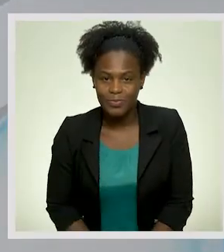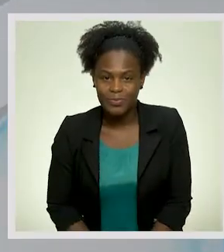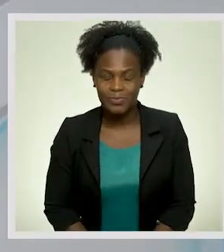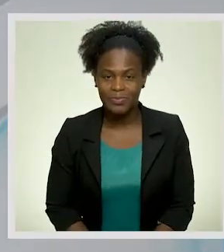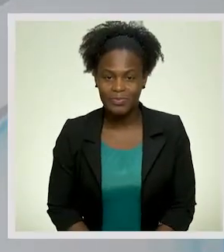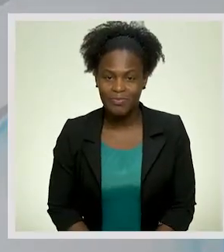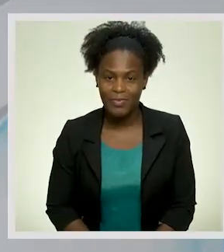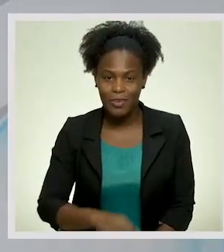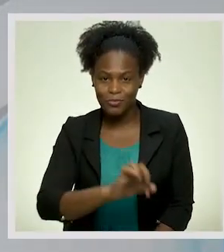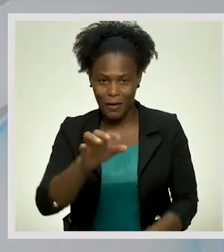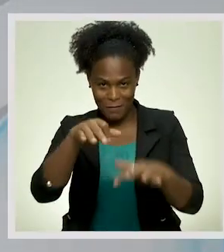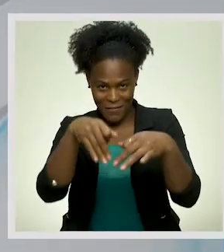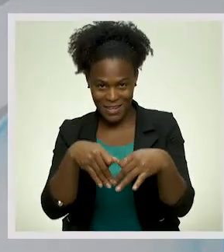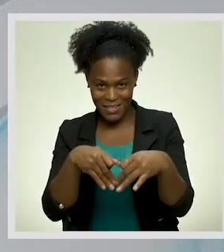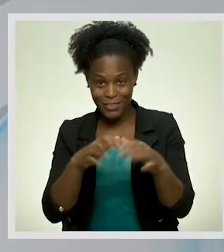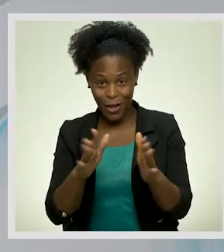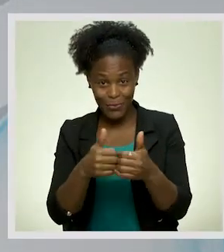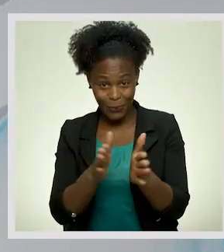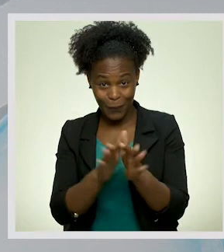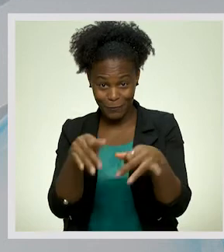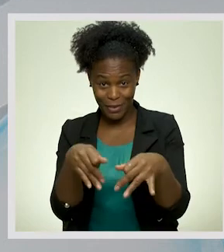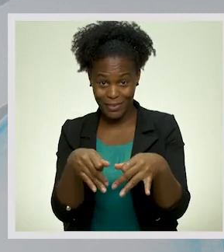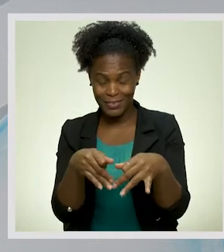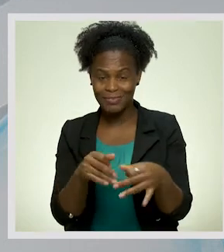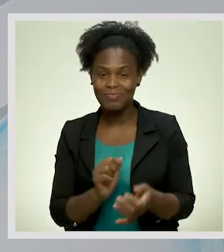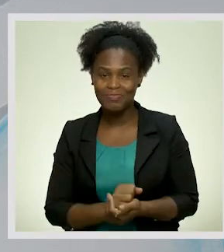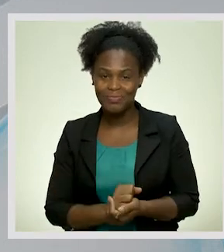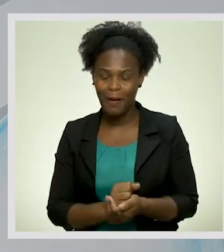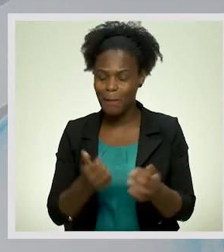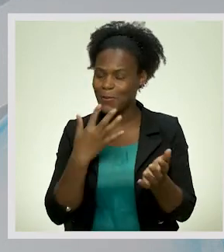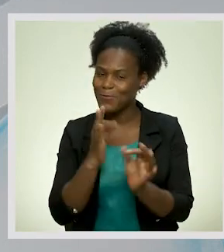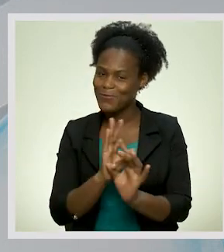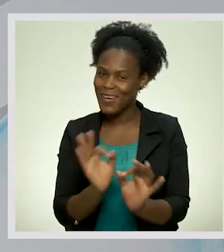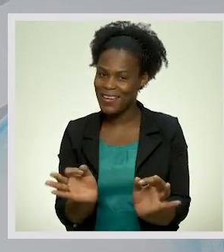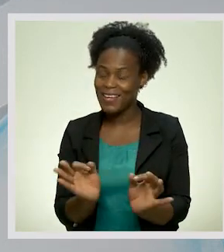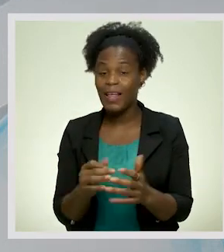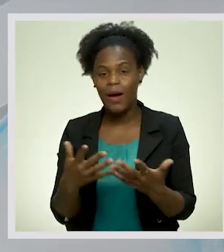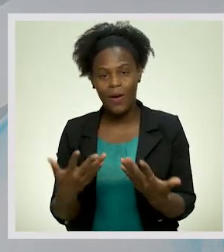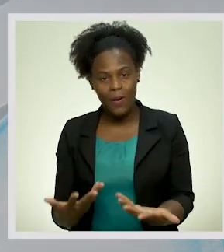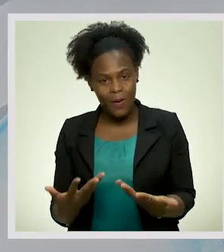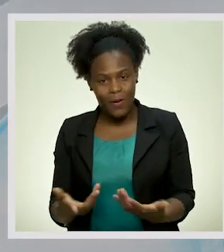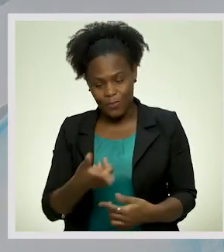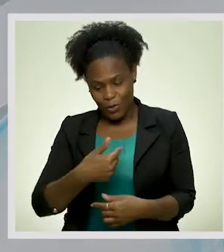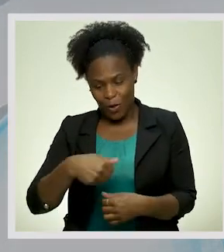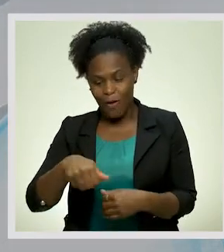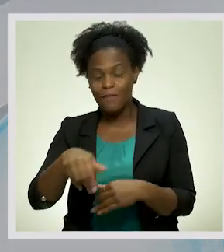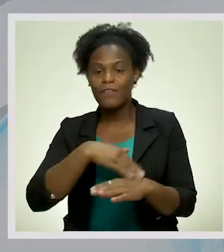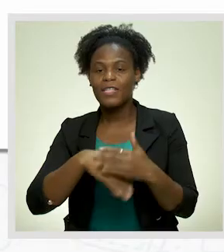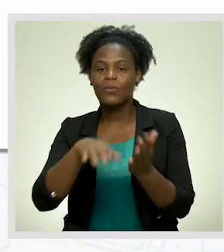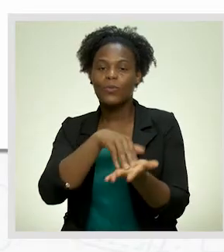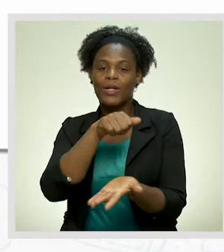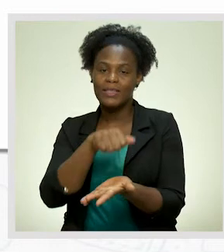Vous avez fini? Tout le monde? Super. Alors, on passe à la correction.